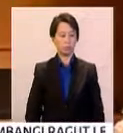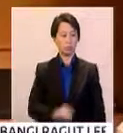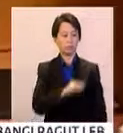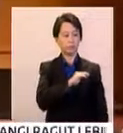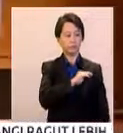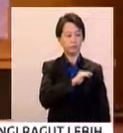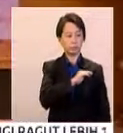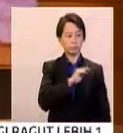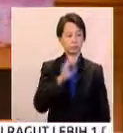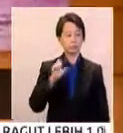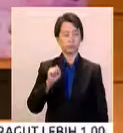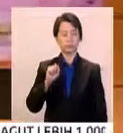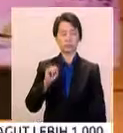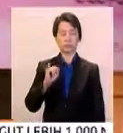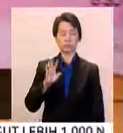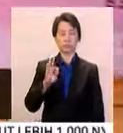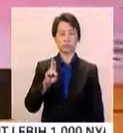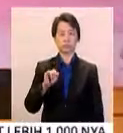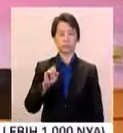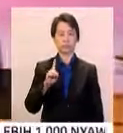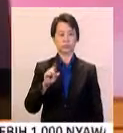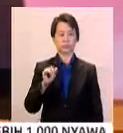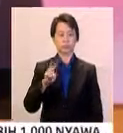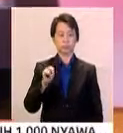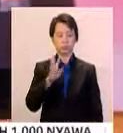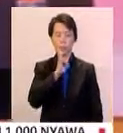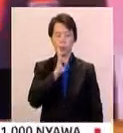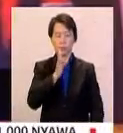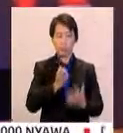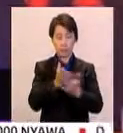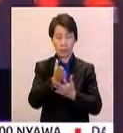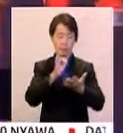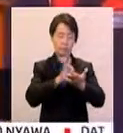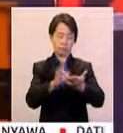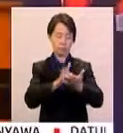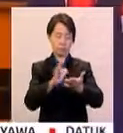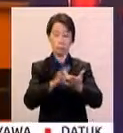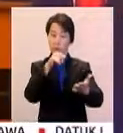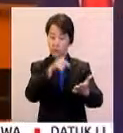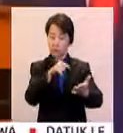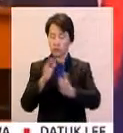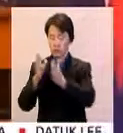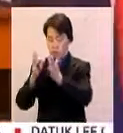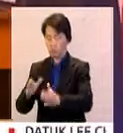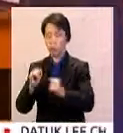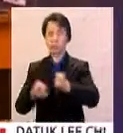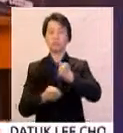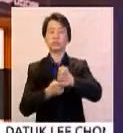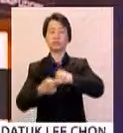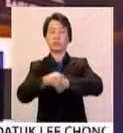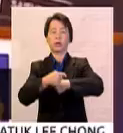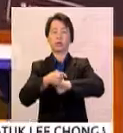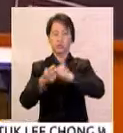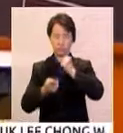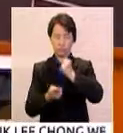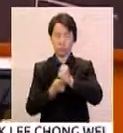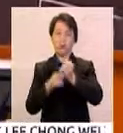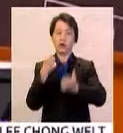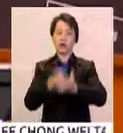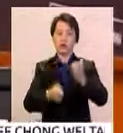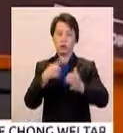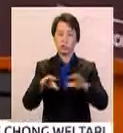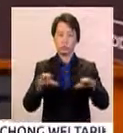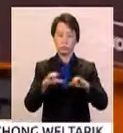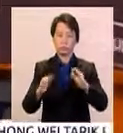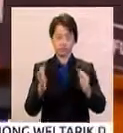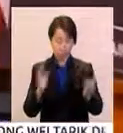Menterinya Datuk Seri Saifuddin Nasution Ismail berkata melalui aplikasi itu pengguna dapat menjimatkan masa dan kos untuk